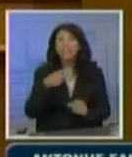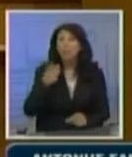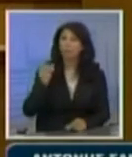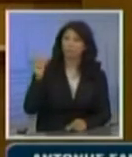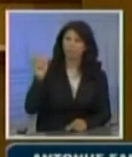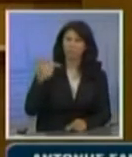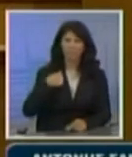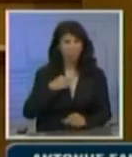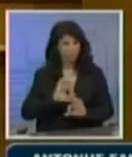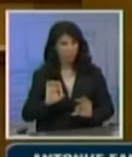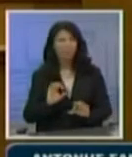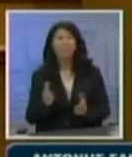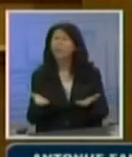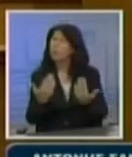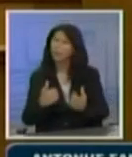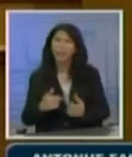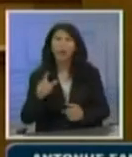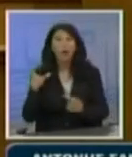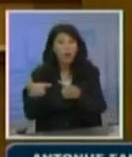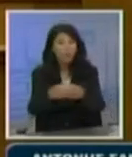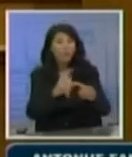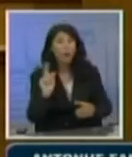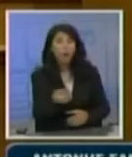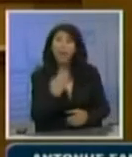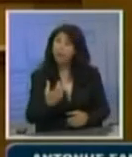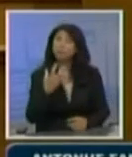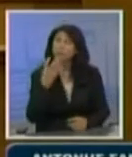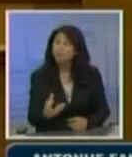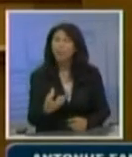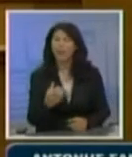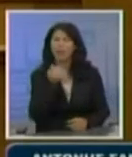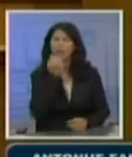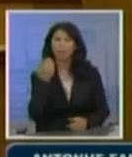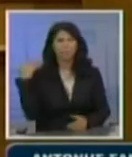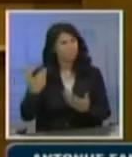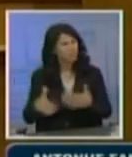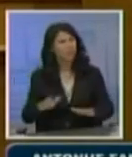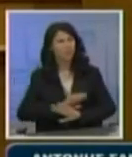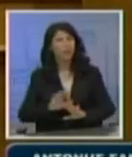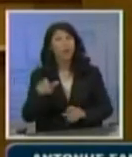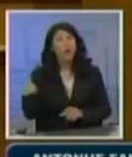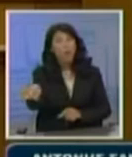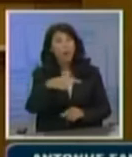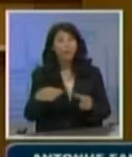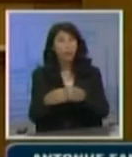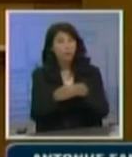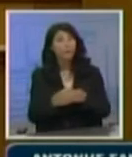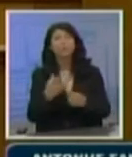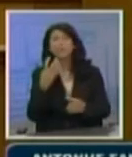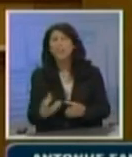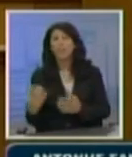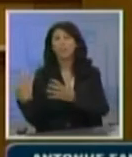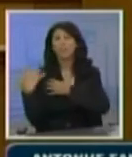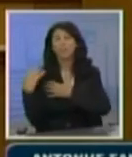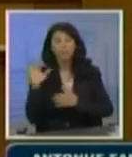τον ελληνικό λαό για τις θυσίες του. Μάλιστα, να πούμε ότι η πρόεδρος της Λιθουανίας εξέφρασε την εκτίμηση ότι η χώρα μας θα μπορέσει να ανταποκριθεί στα